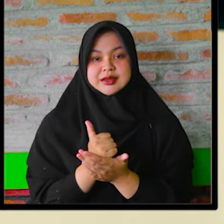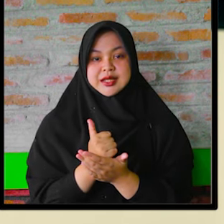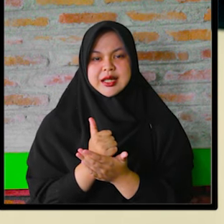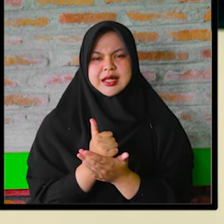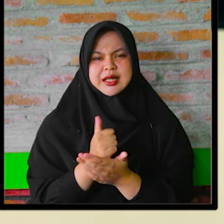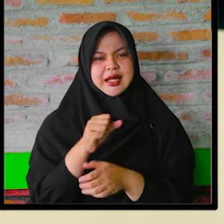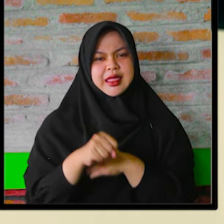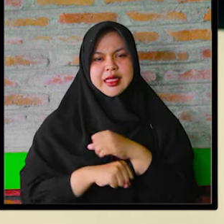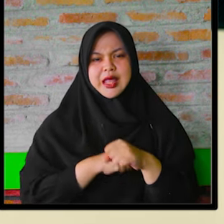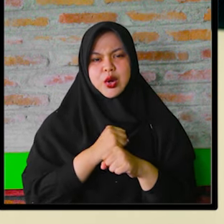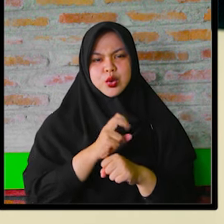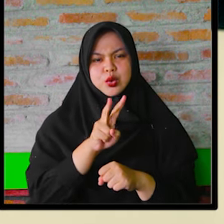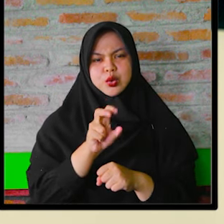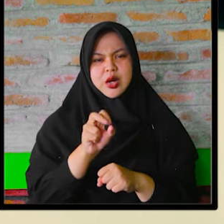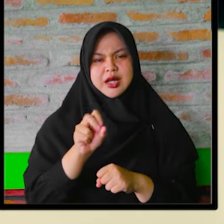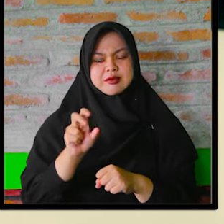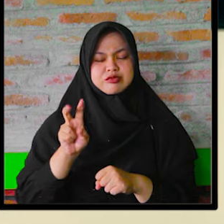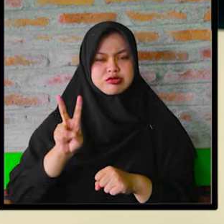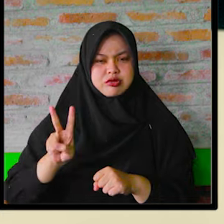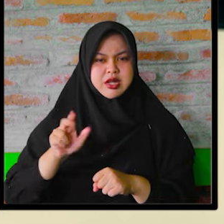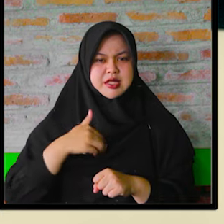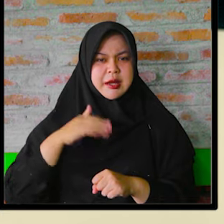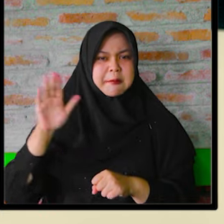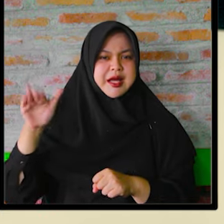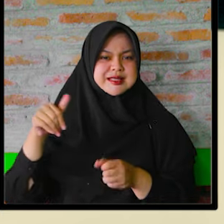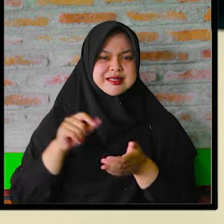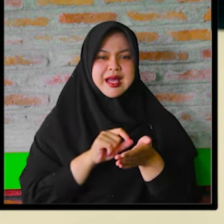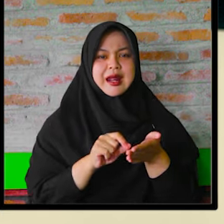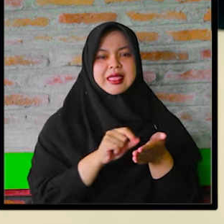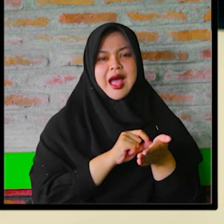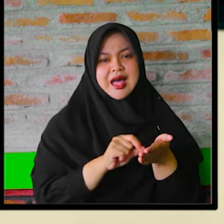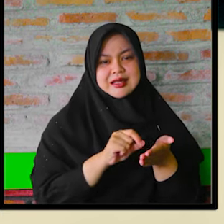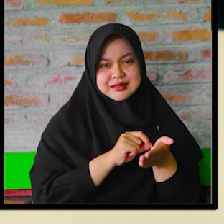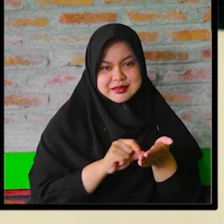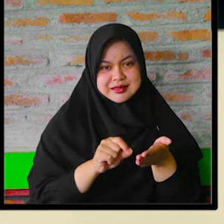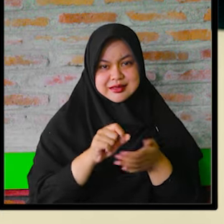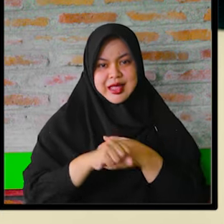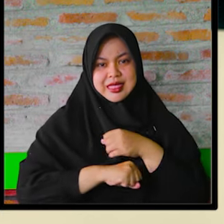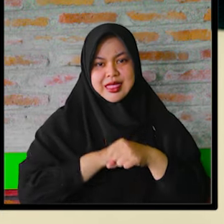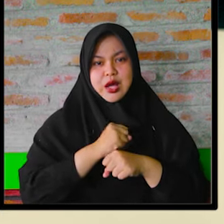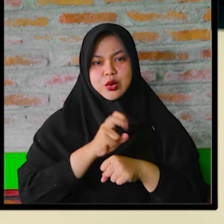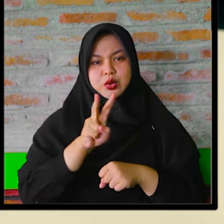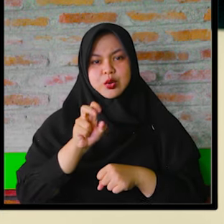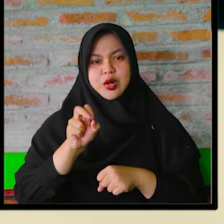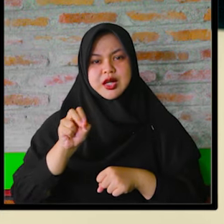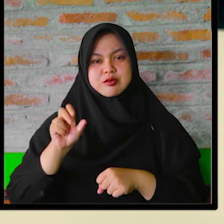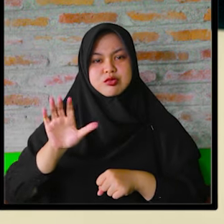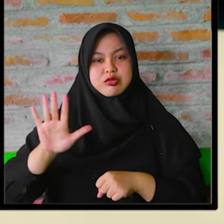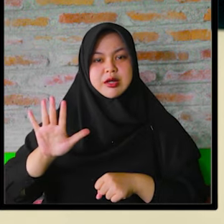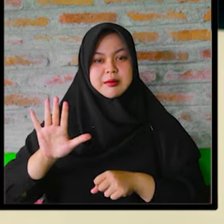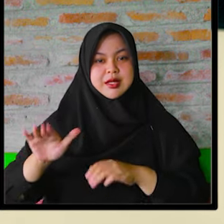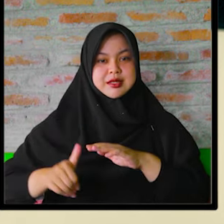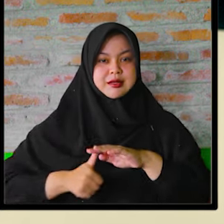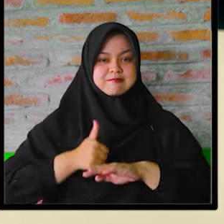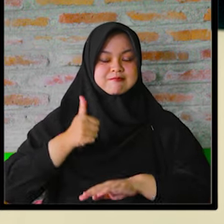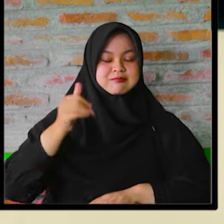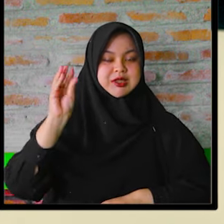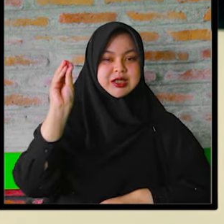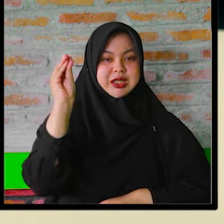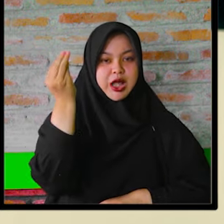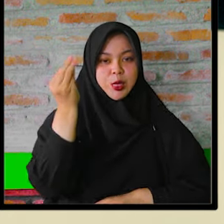2002 saya masih sebagai sekretaris ya baru tahun 2005 saya sebagai Direktur Gitu